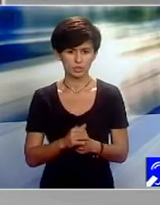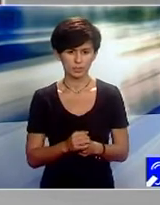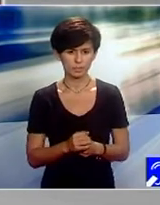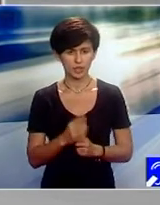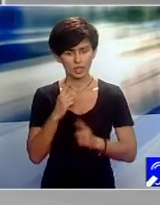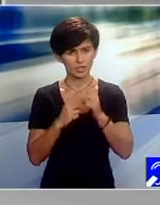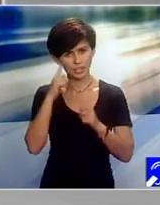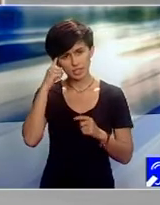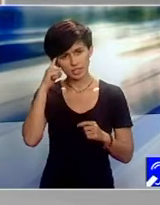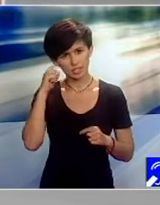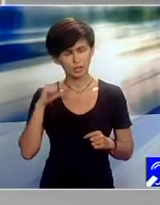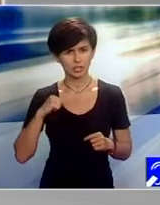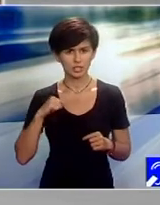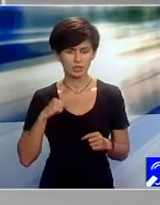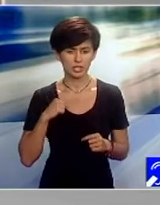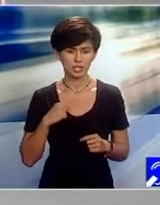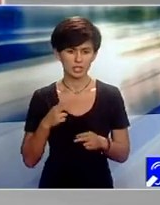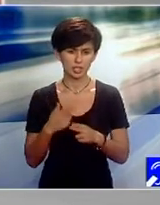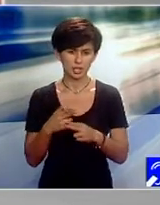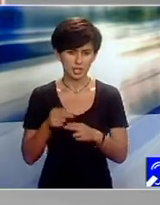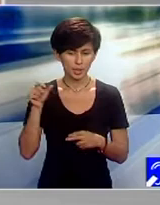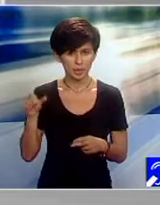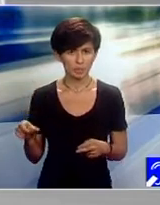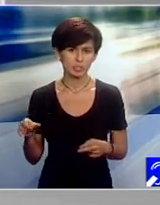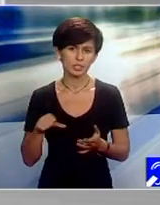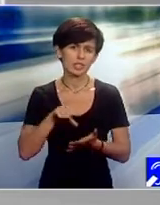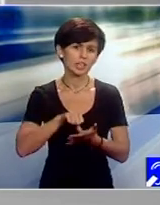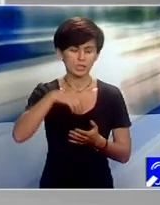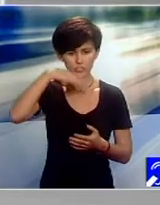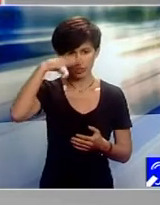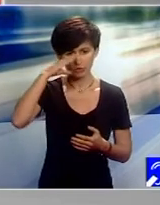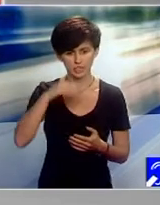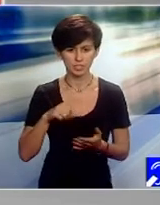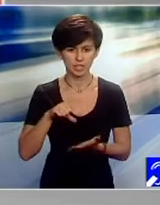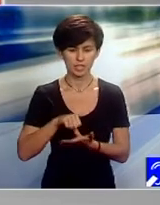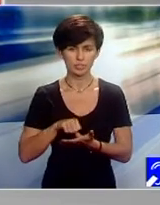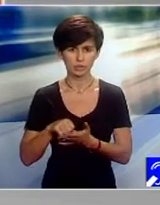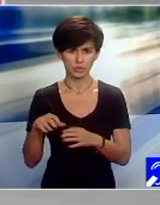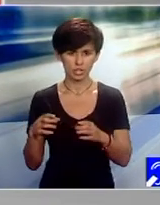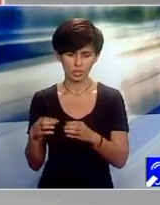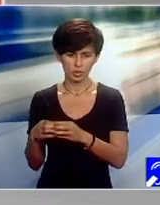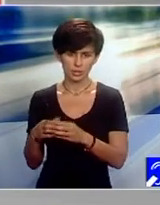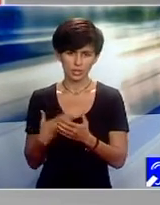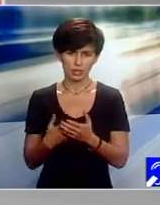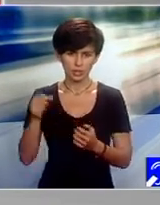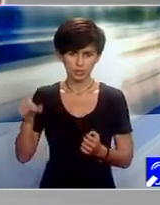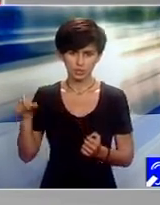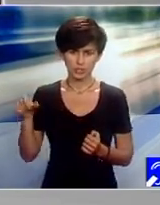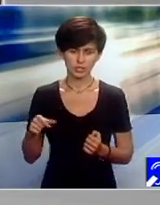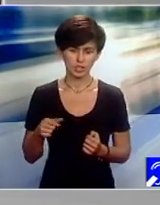zi din cadrul Centrului Comunitar Județean, centru de zi pentru persoane cu Alzheimer și